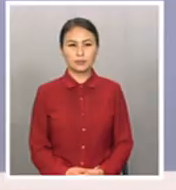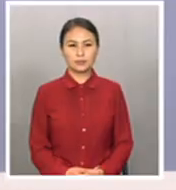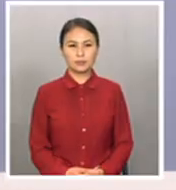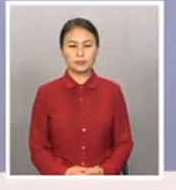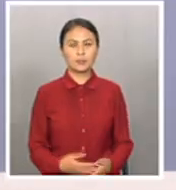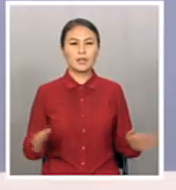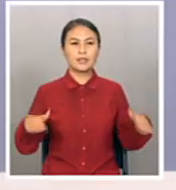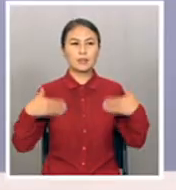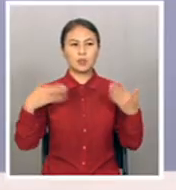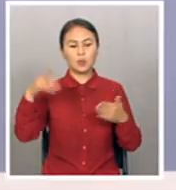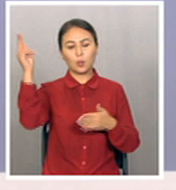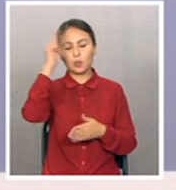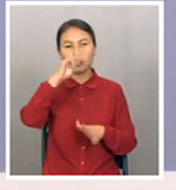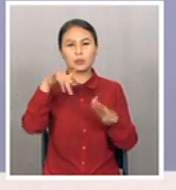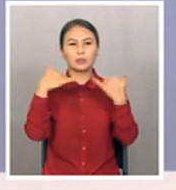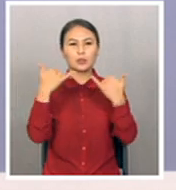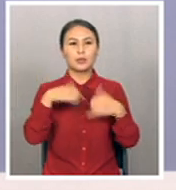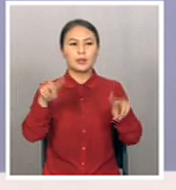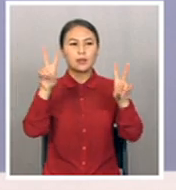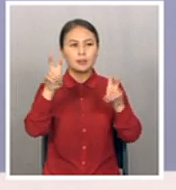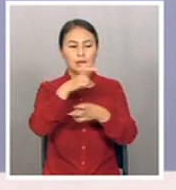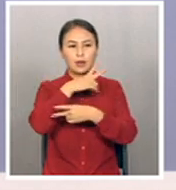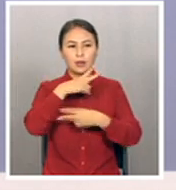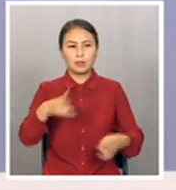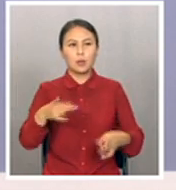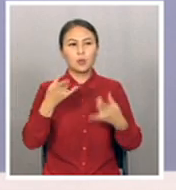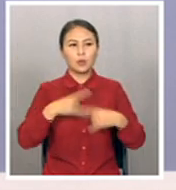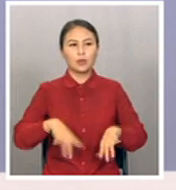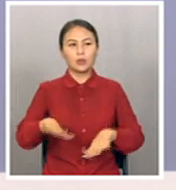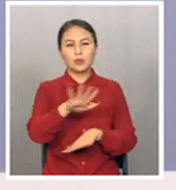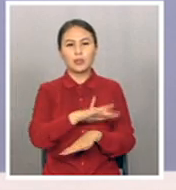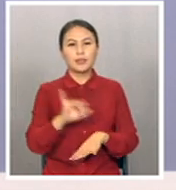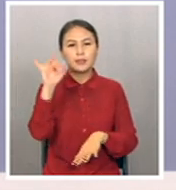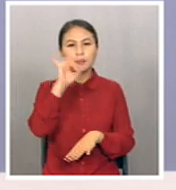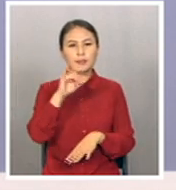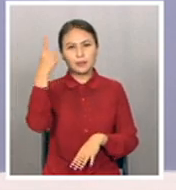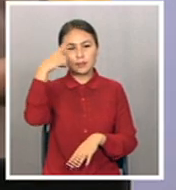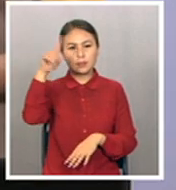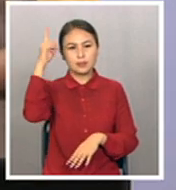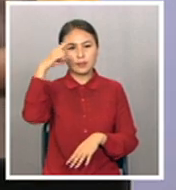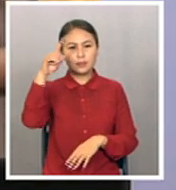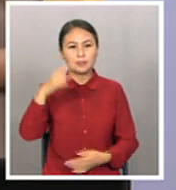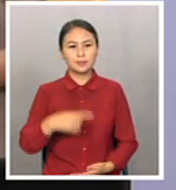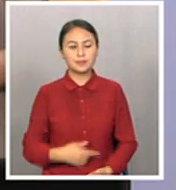Сәлеметсіздерме оқушылар, бүгінгі сабақтың тақырыбы туған өлкенің аңыз ертегілері.